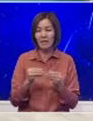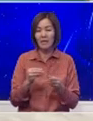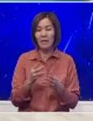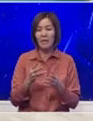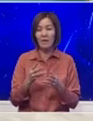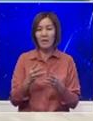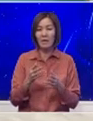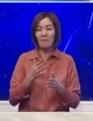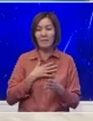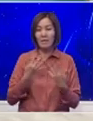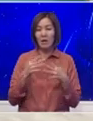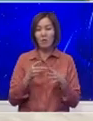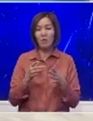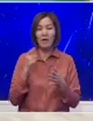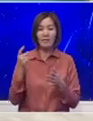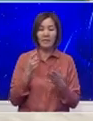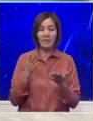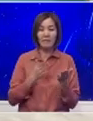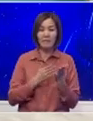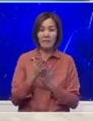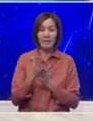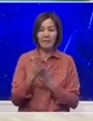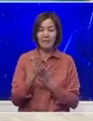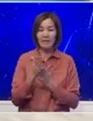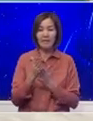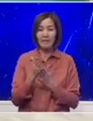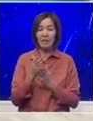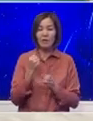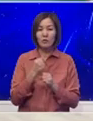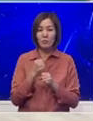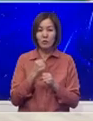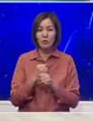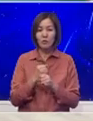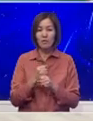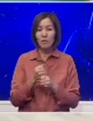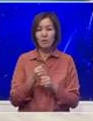екеселенсе, біздің ауыл шаруашылық маңында істеп атқан азаматтарымыздың жұмысы жеңілденеді.